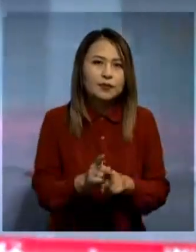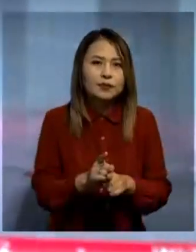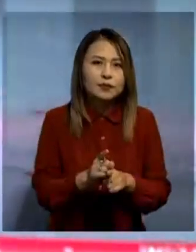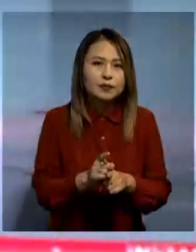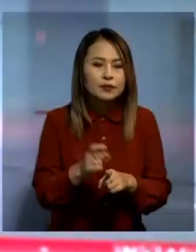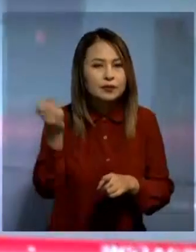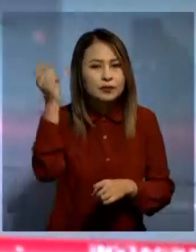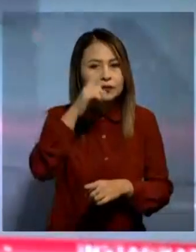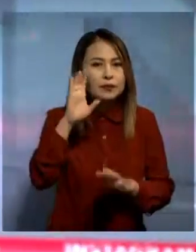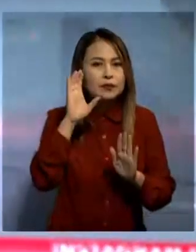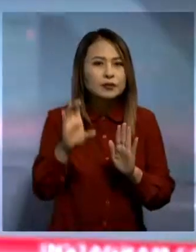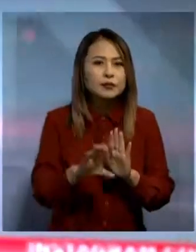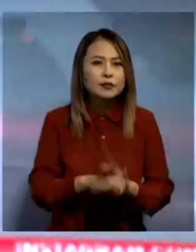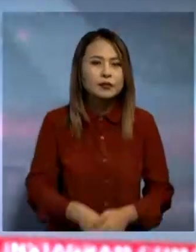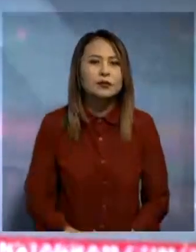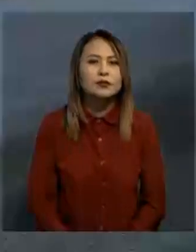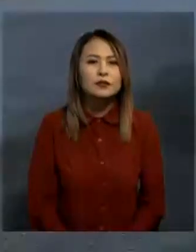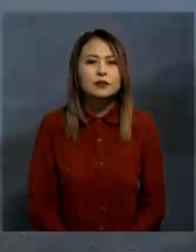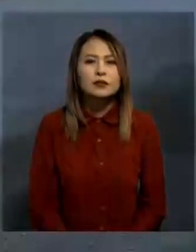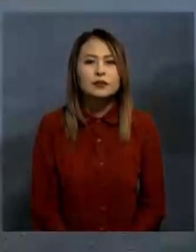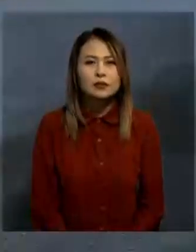жұртшылықтың талап тілегін әріптесім тыңдап қайтты.